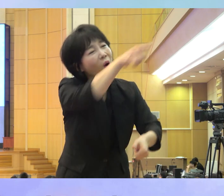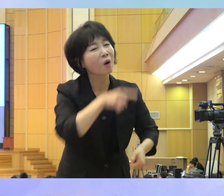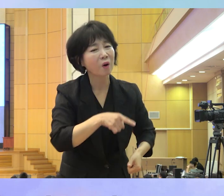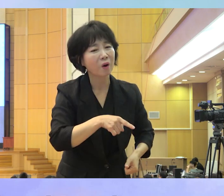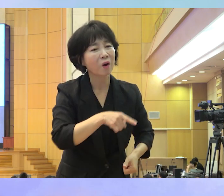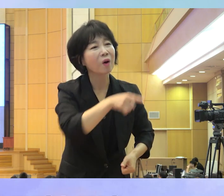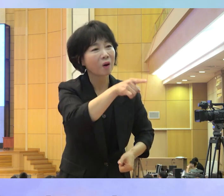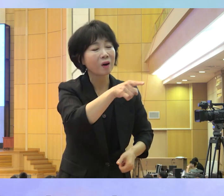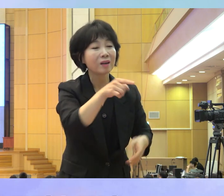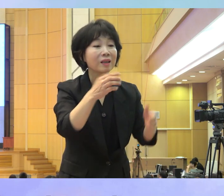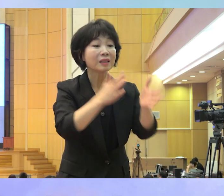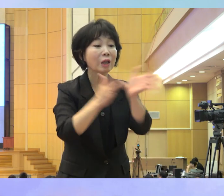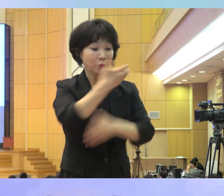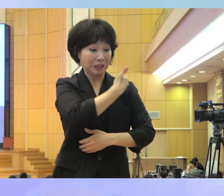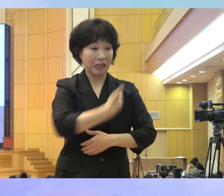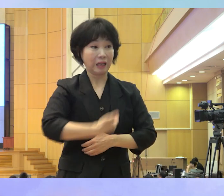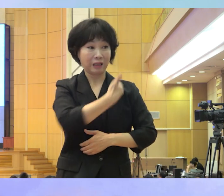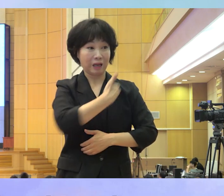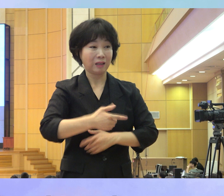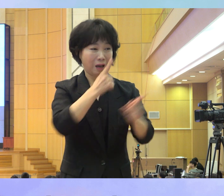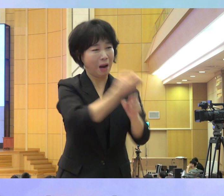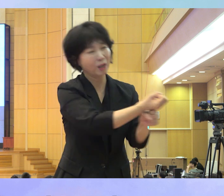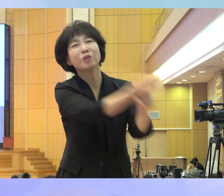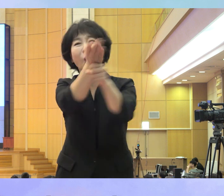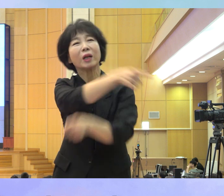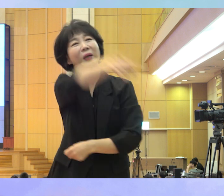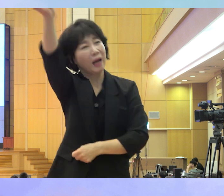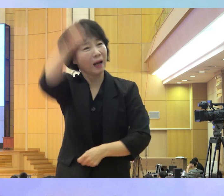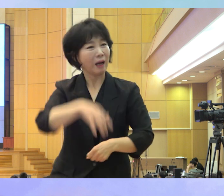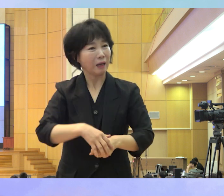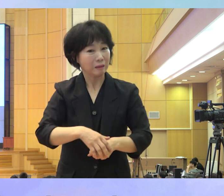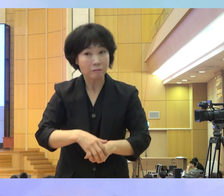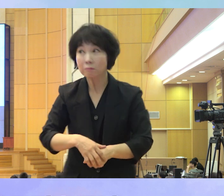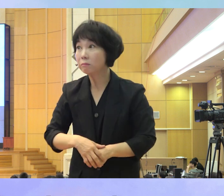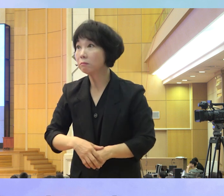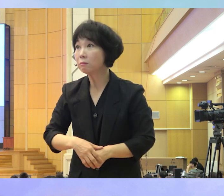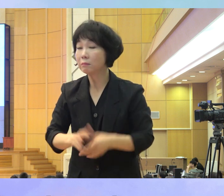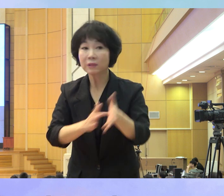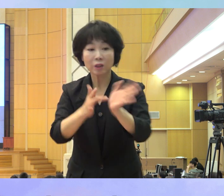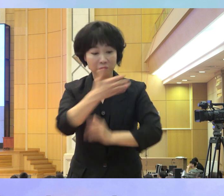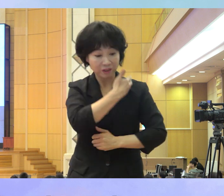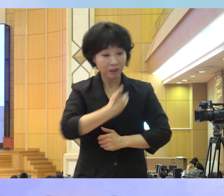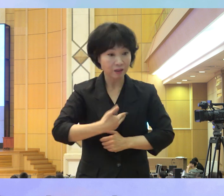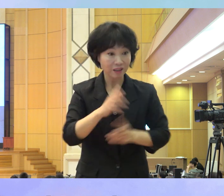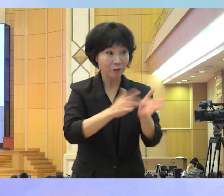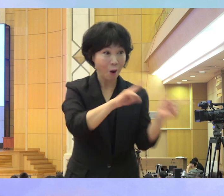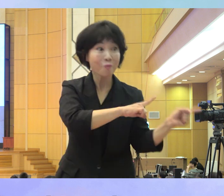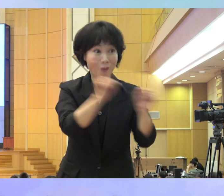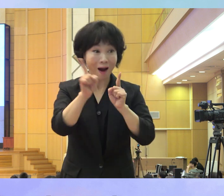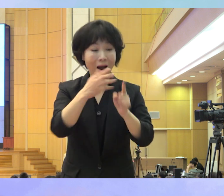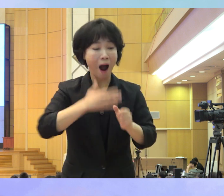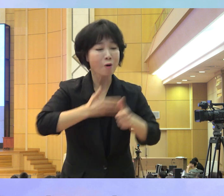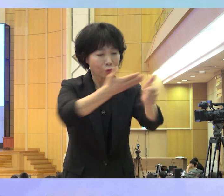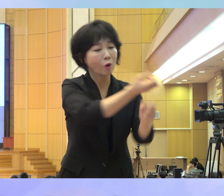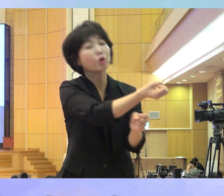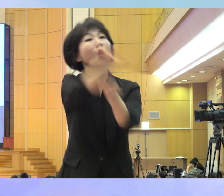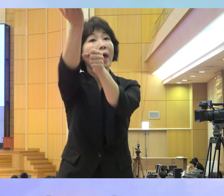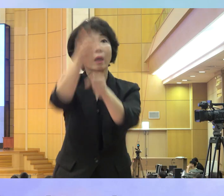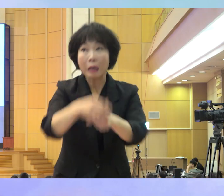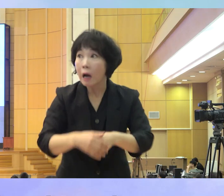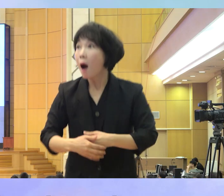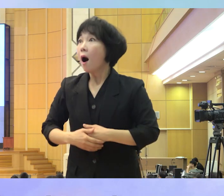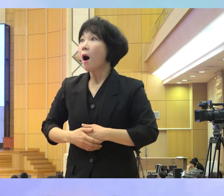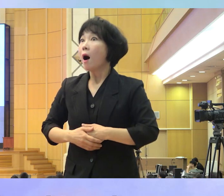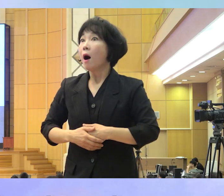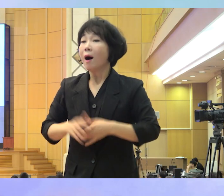그의 제자들에게, 예수님의 제자들에게 이르되 제자들에게 알려줘라. 그가 이 말은 예수님이